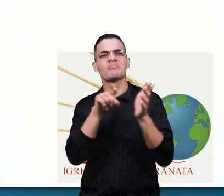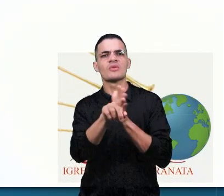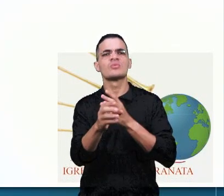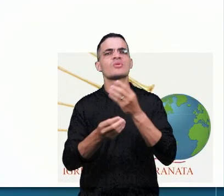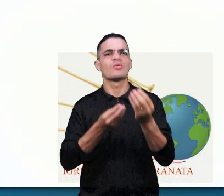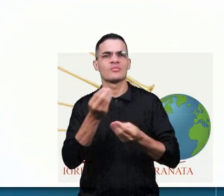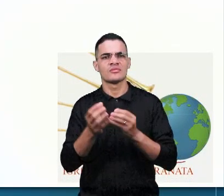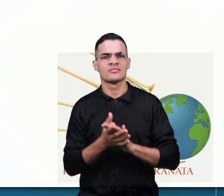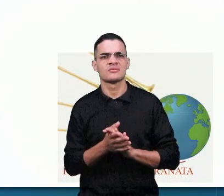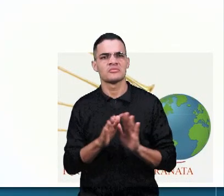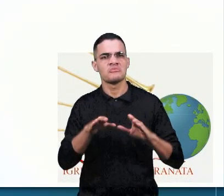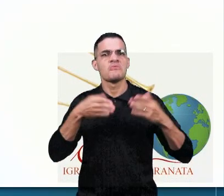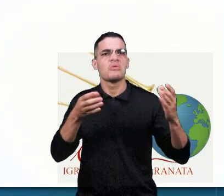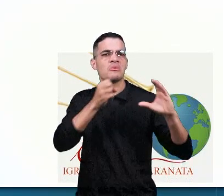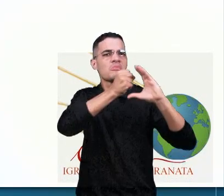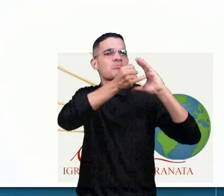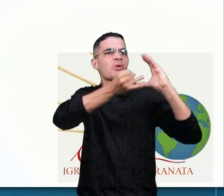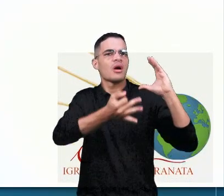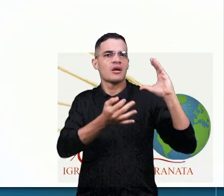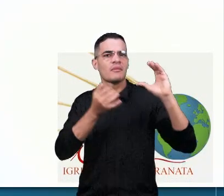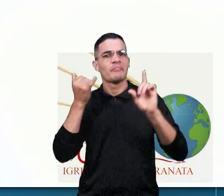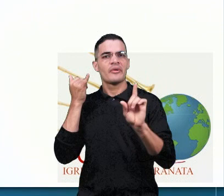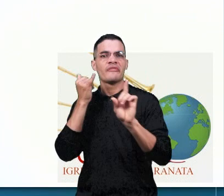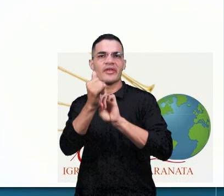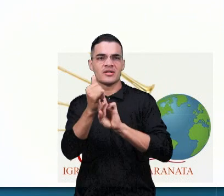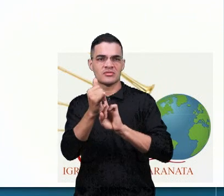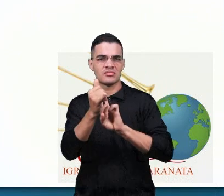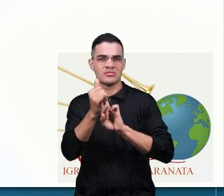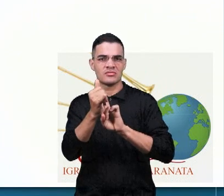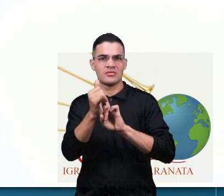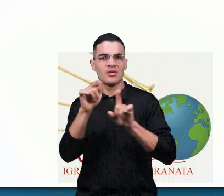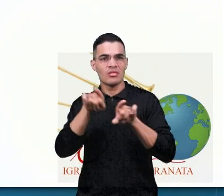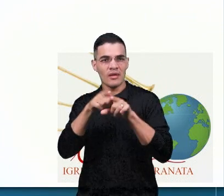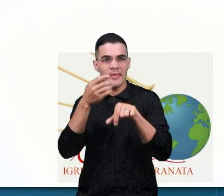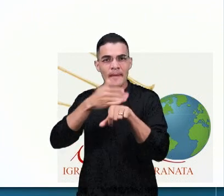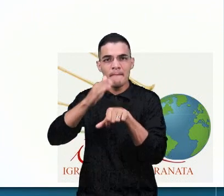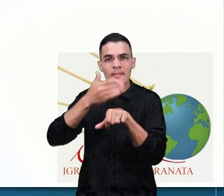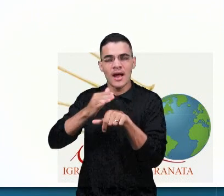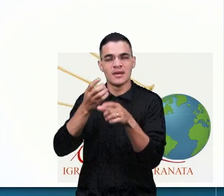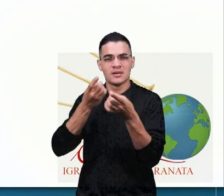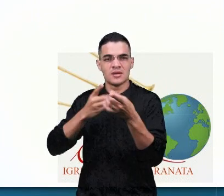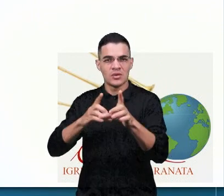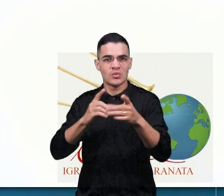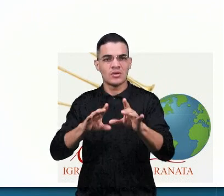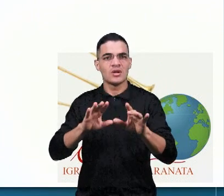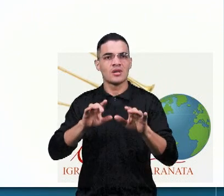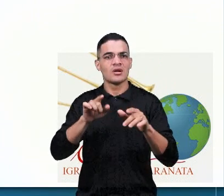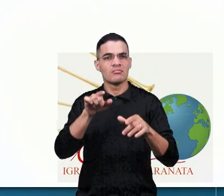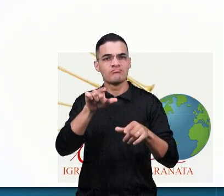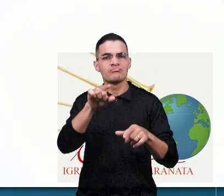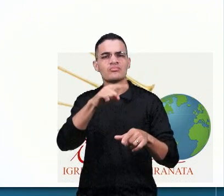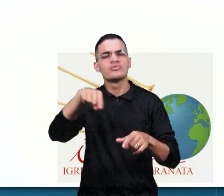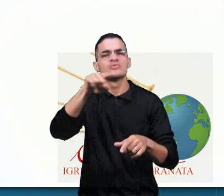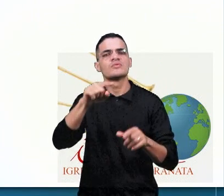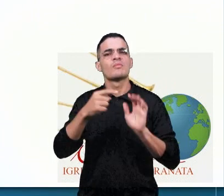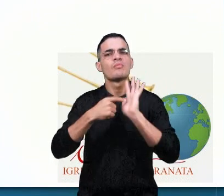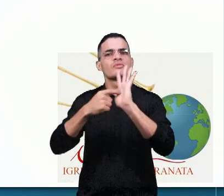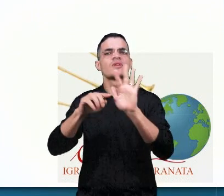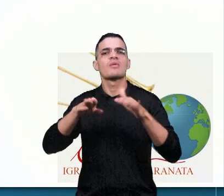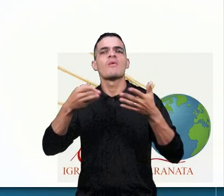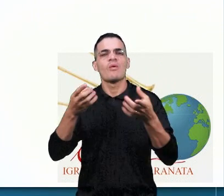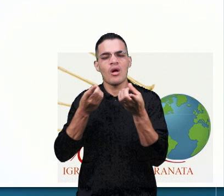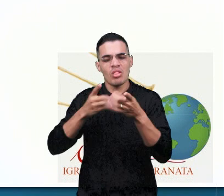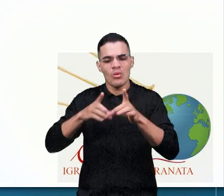question 3. Par rapport à l'aspect prophétique et la pratique de la doctrine, mettez en évidence la doctrine de